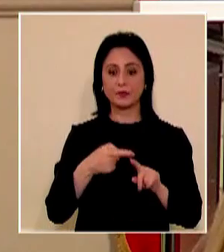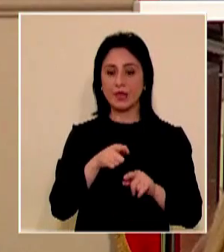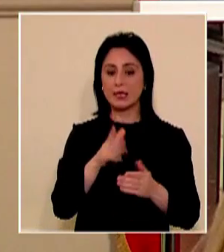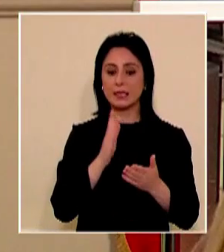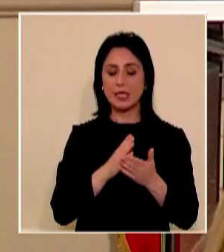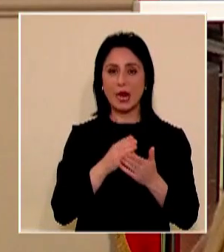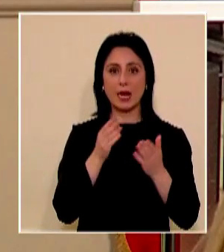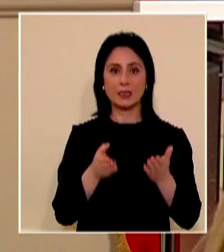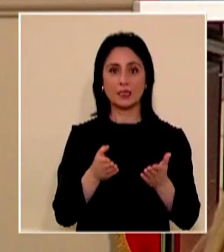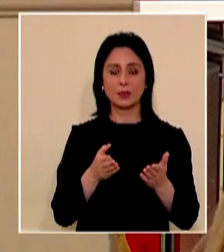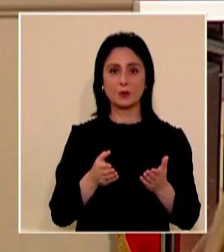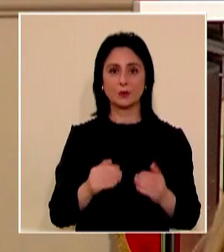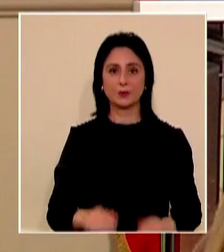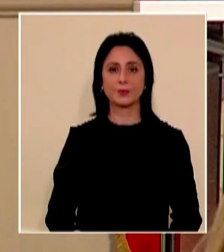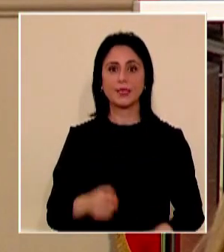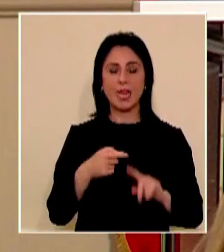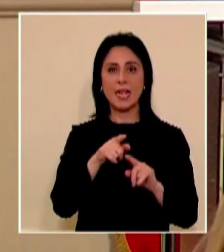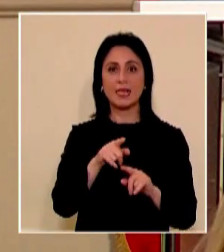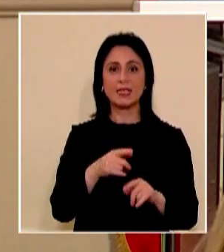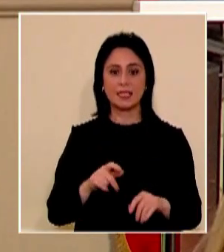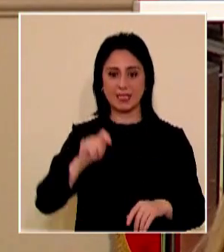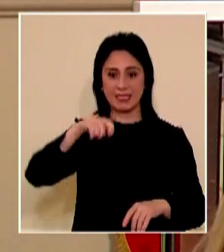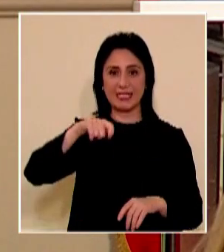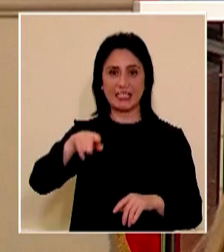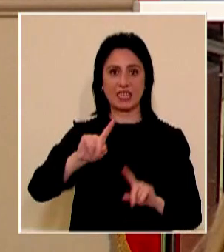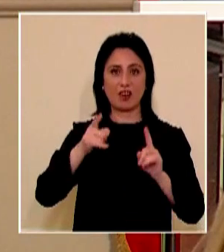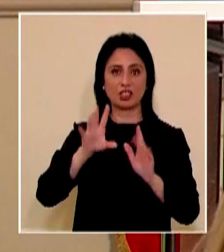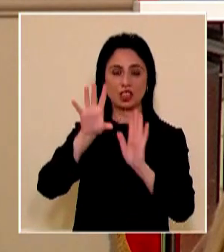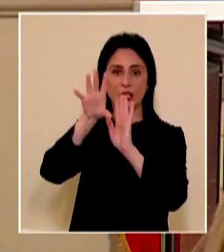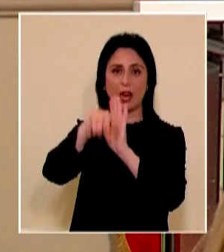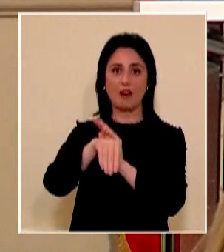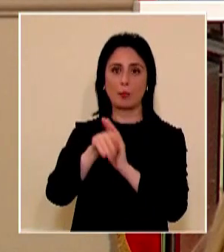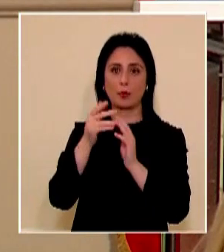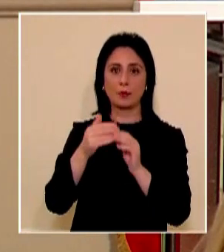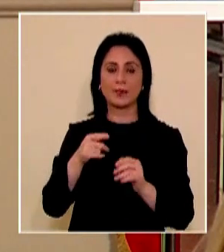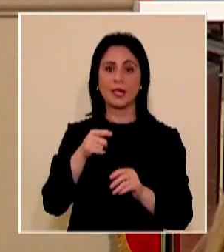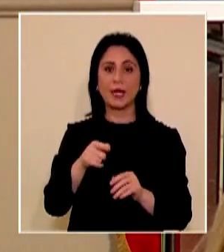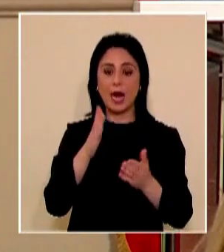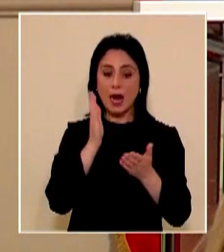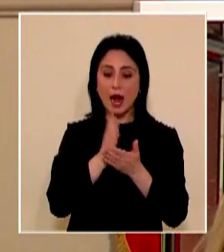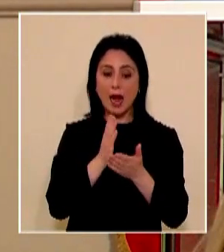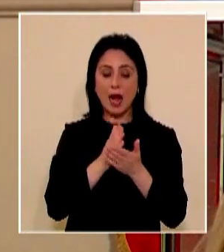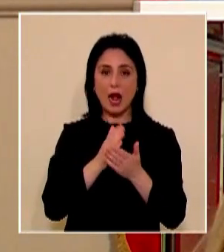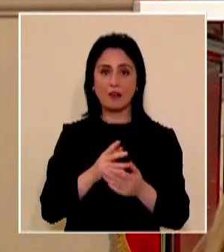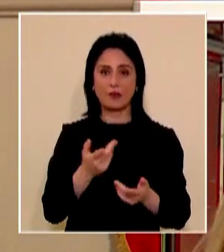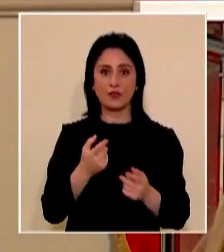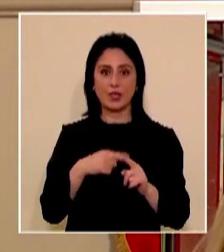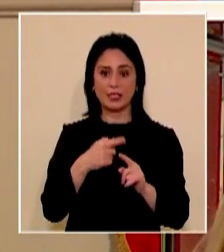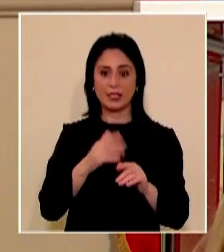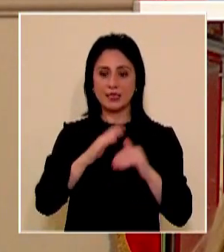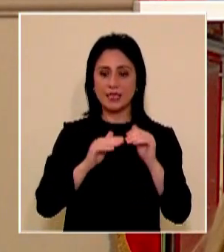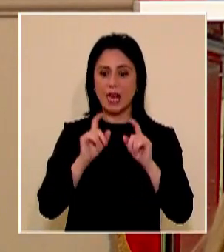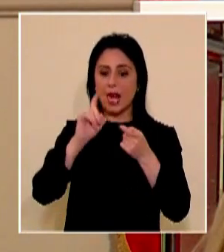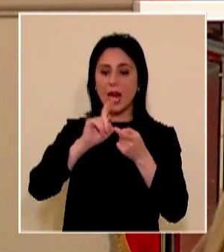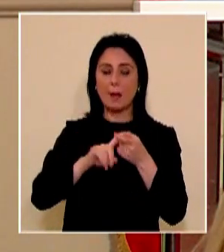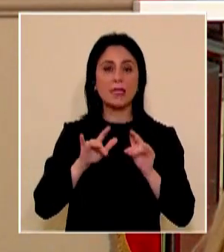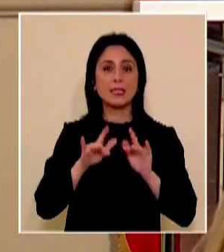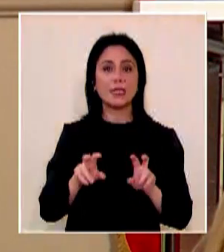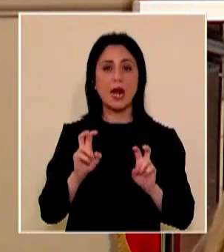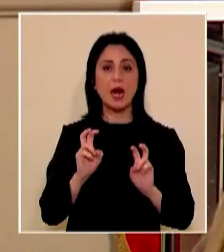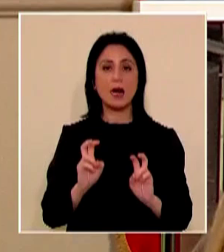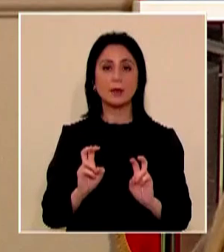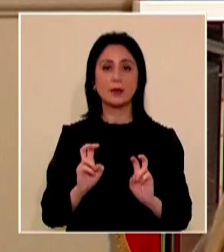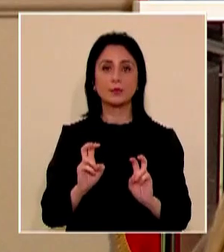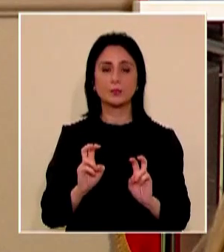Zhinwali, przetrzymywane. Dzieje się więc ewidentne bezprawie, pogwałcenie wszelkich zasad prawa międzynarodowego. I to